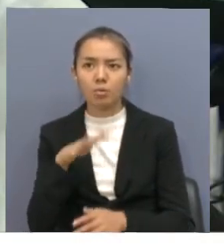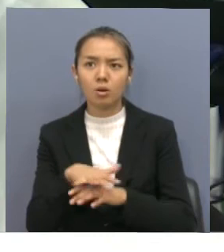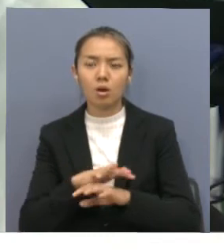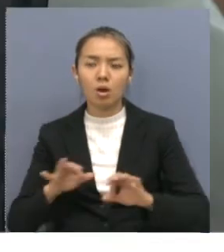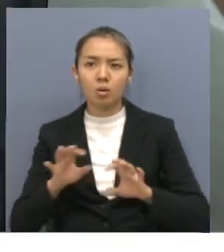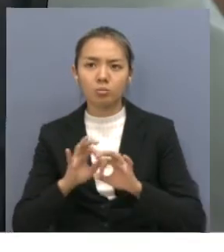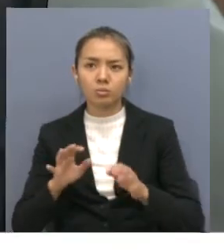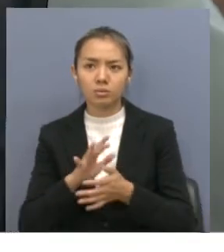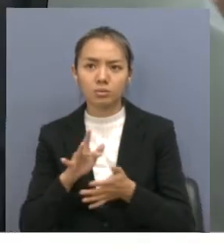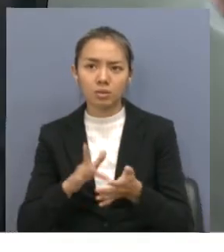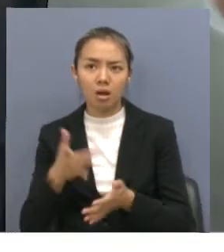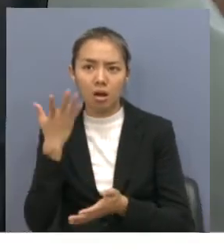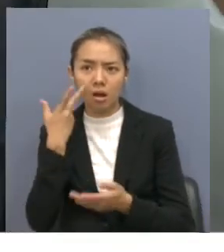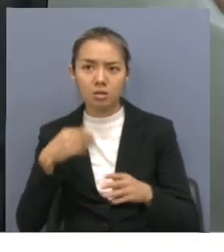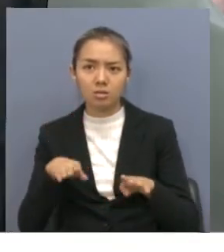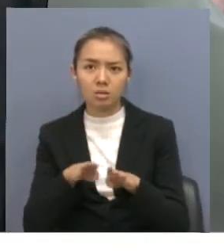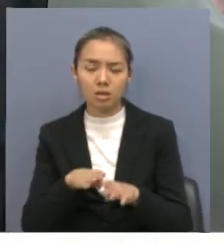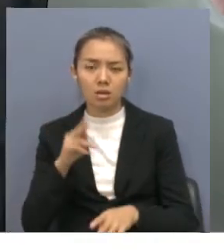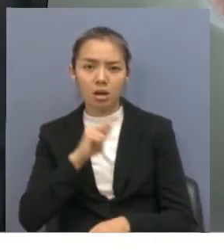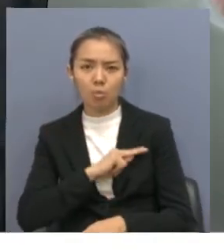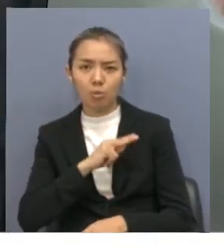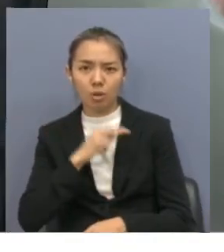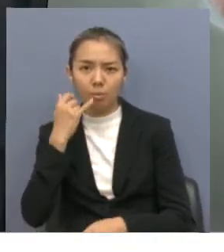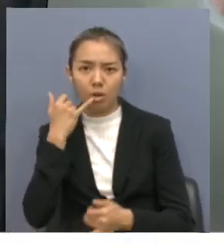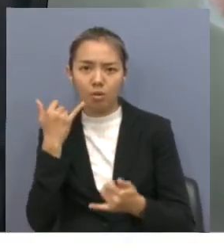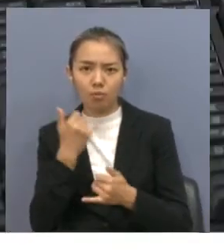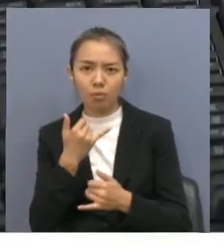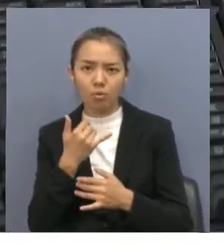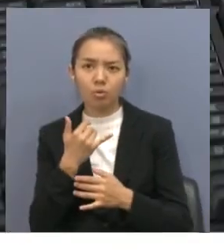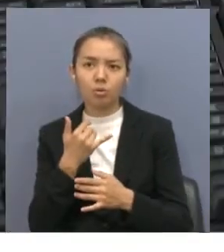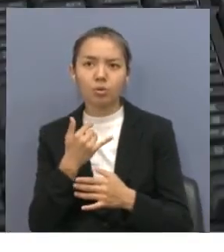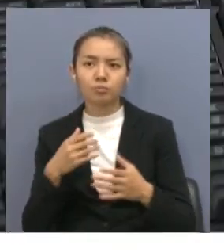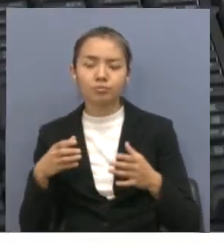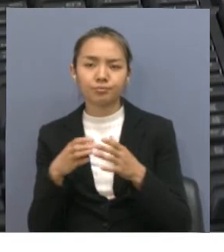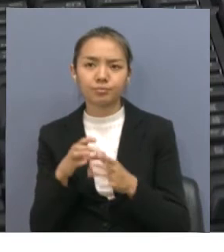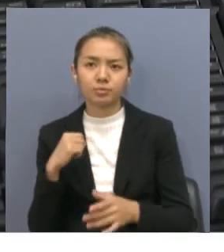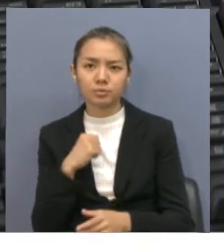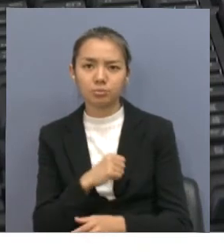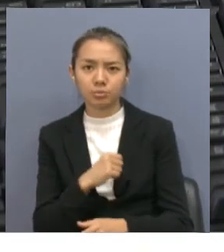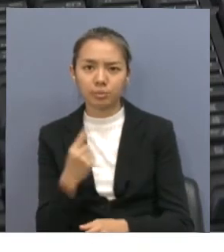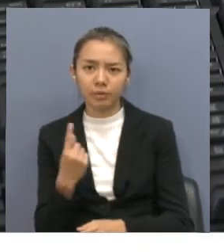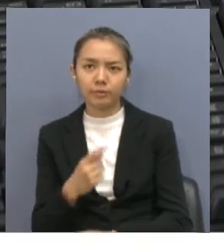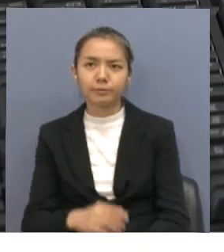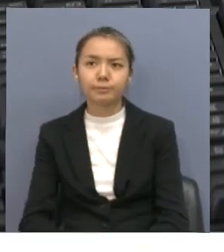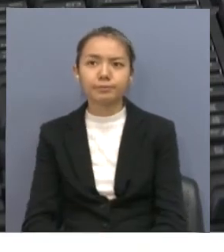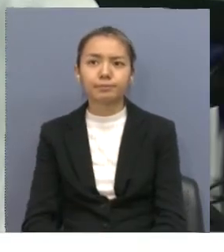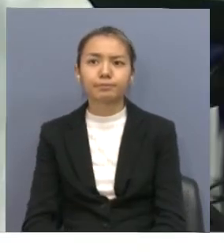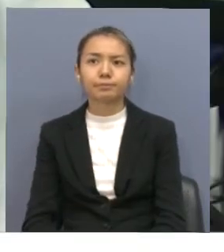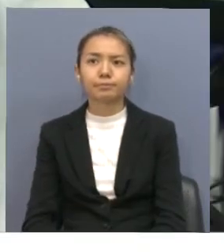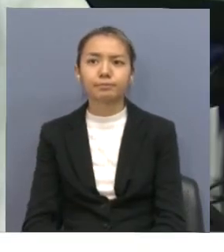қызмет көрсету орталығы жабылған сәтте кол орталықтың жұмысына жедел жұмылдырылған жандардың бірі.